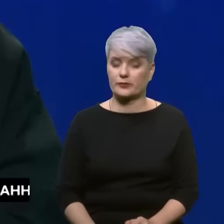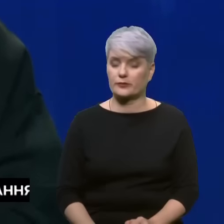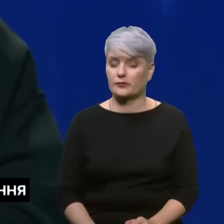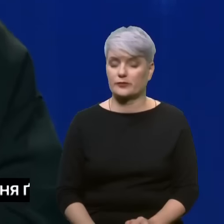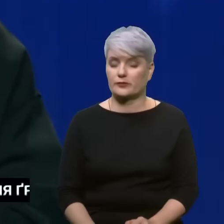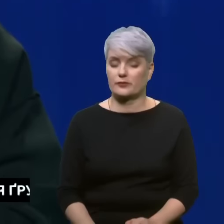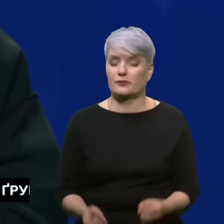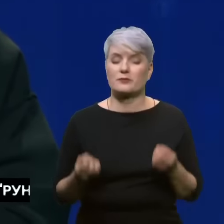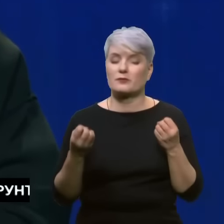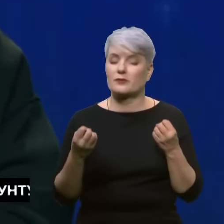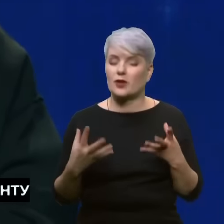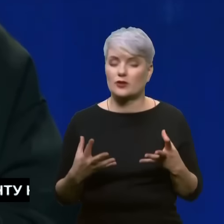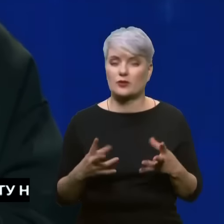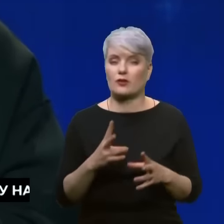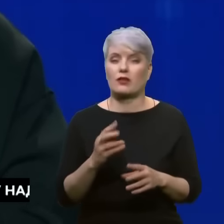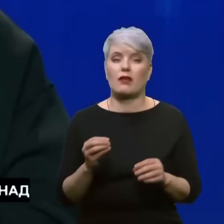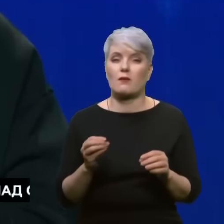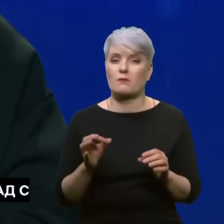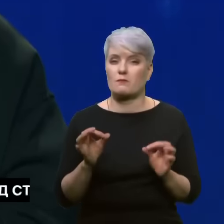Ну, просто неправильно.